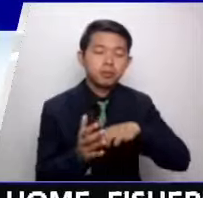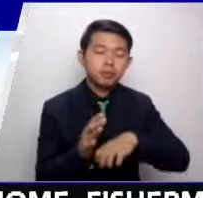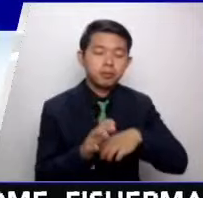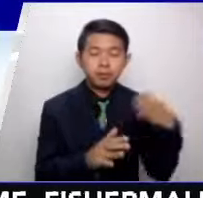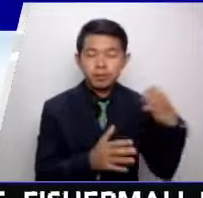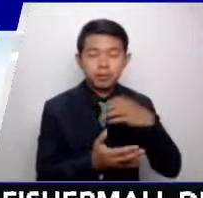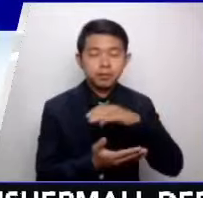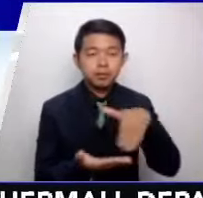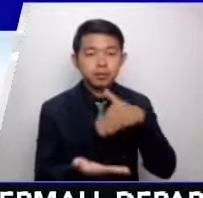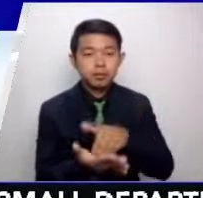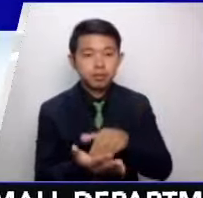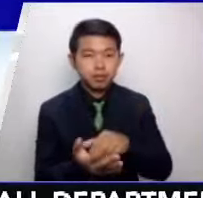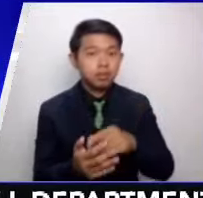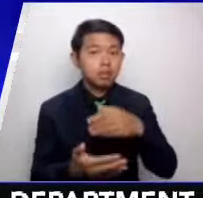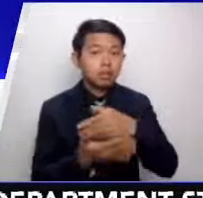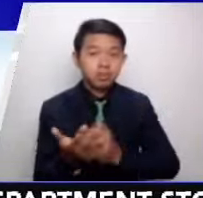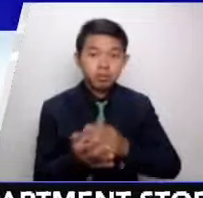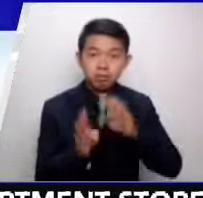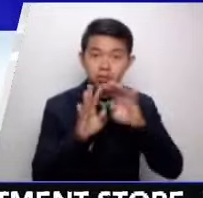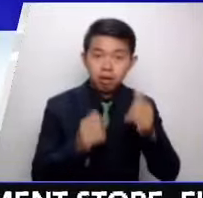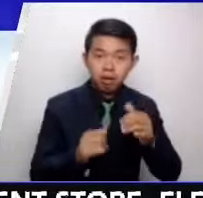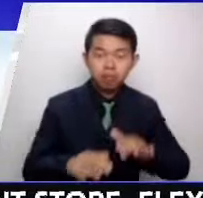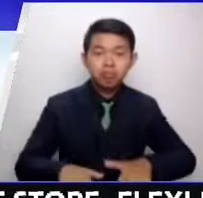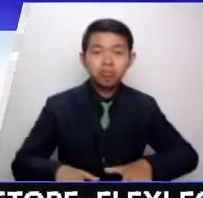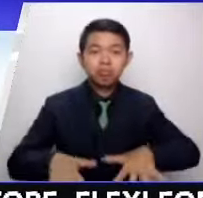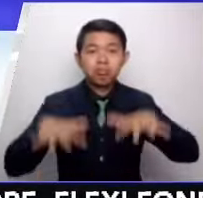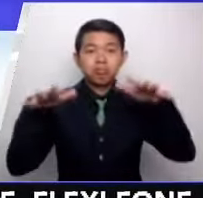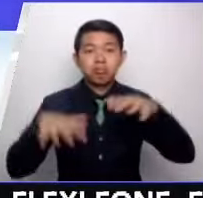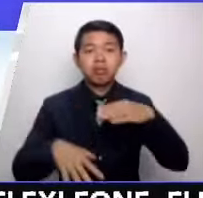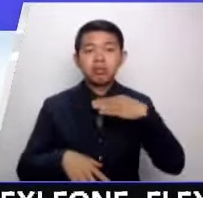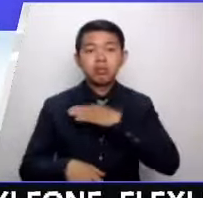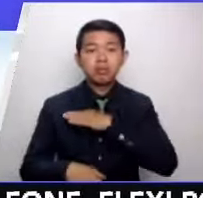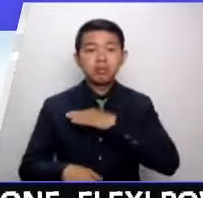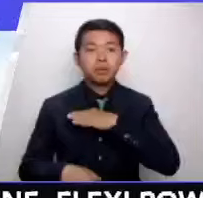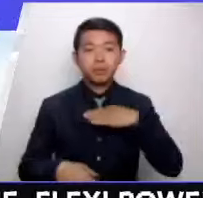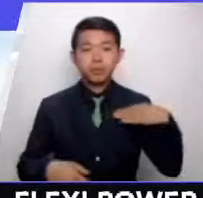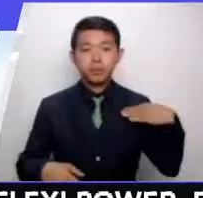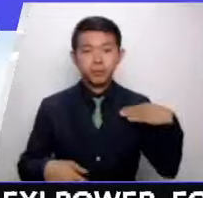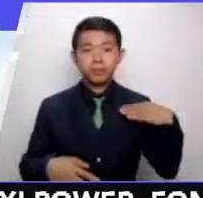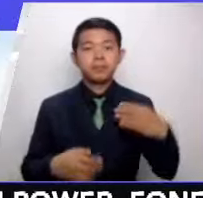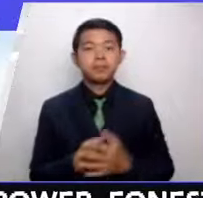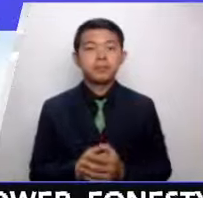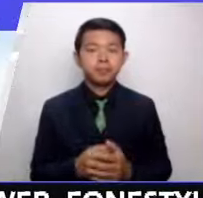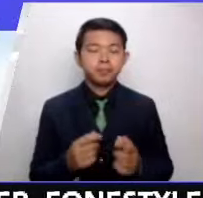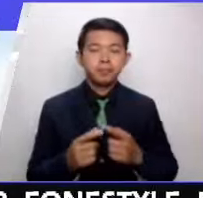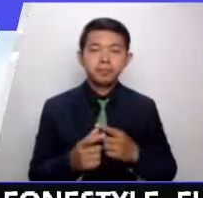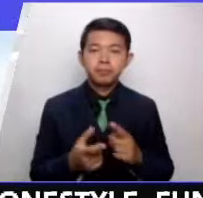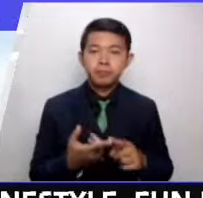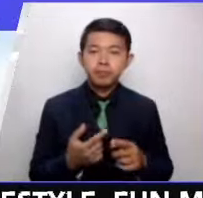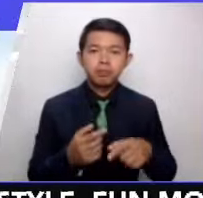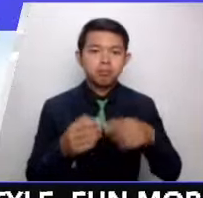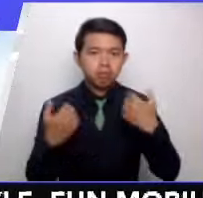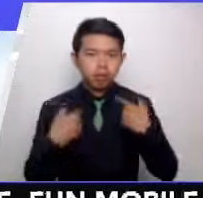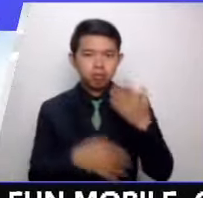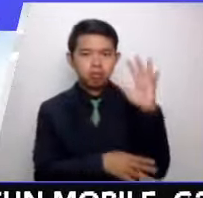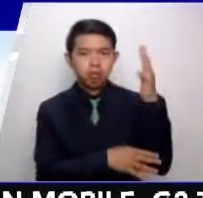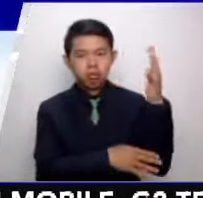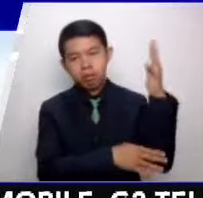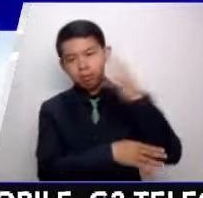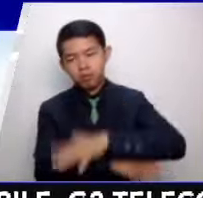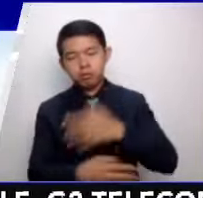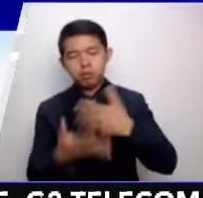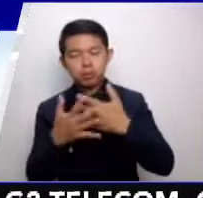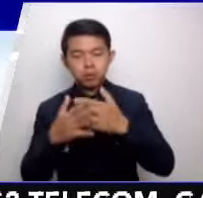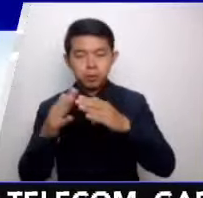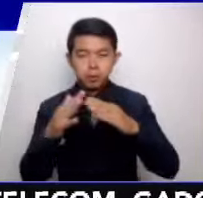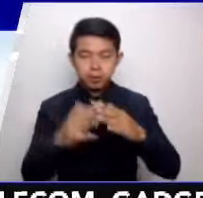tubig. Sa barangay Takuling, may punong natumba at bumagsak malapit sa isang bahay. Ligtas naman ang dalawang senior citizen na